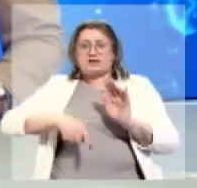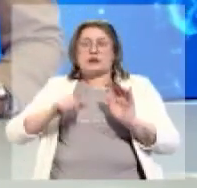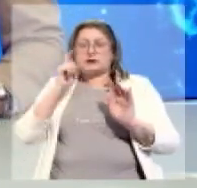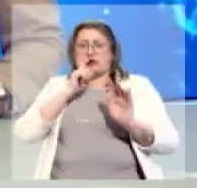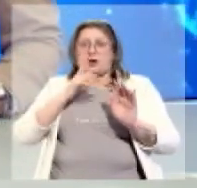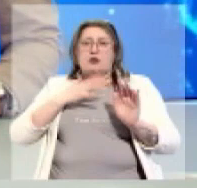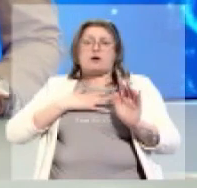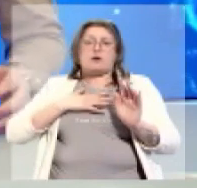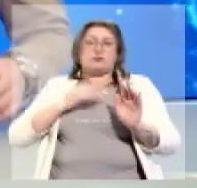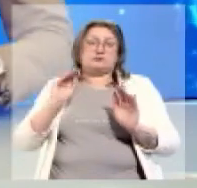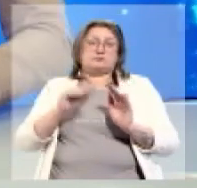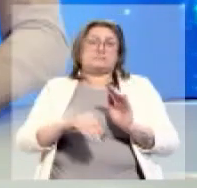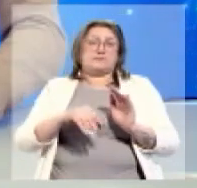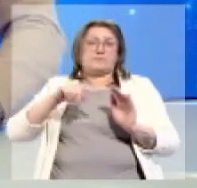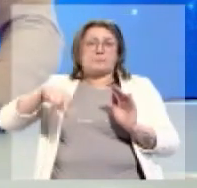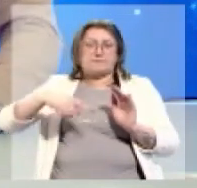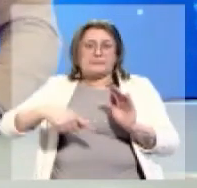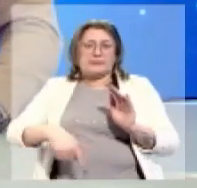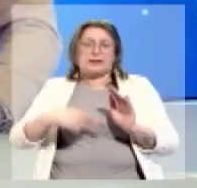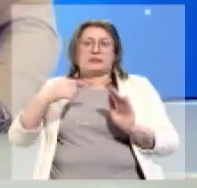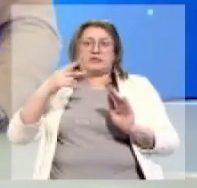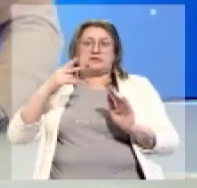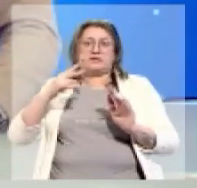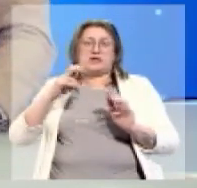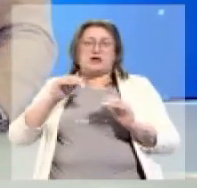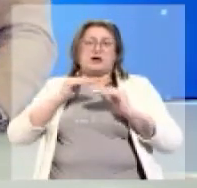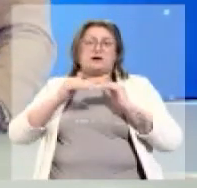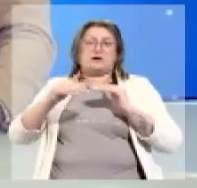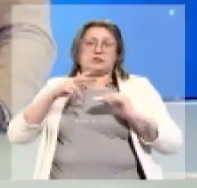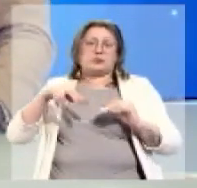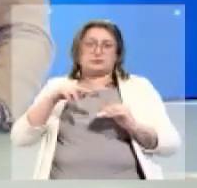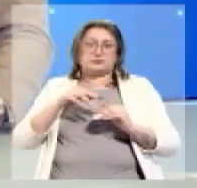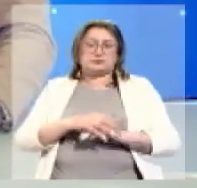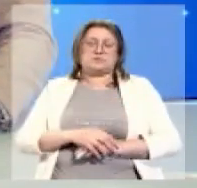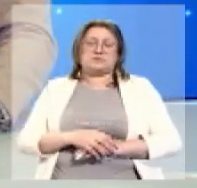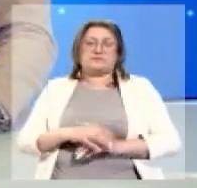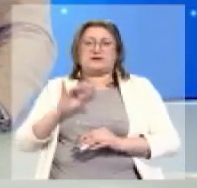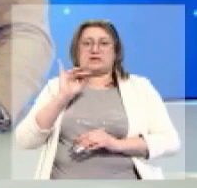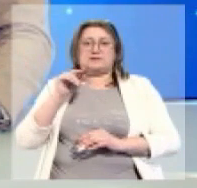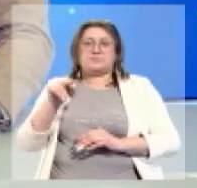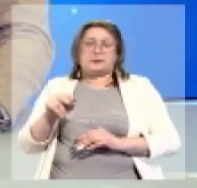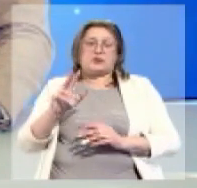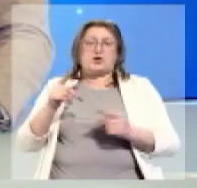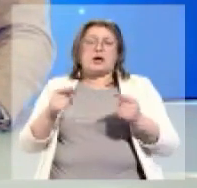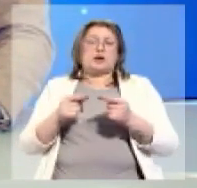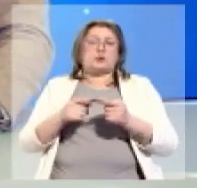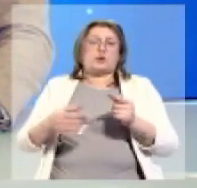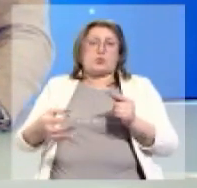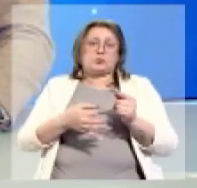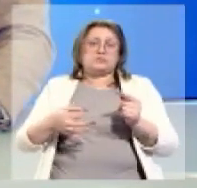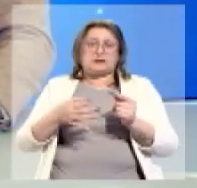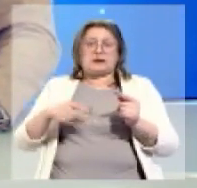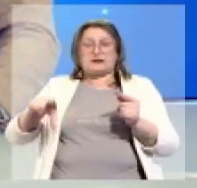шараларын қолға алуда. Алайда атқарылып жатқан жұмыстарға сенімсіздікпен қарайтындар да жоқ емес. Су айдындарын жалға алатын жеке